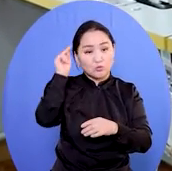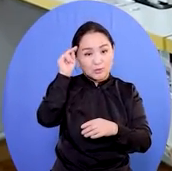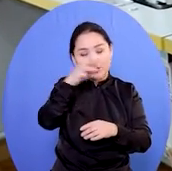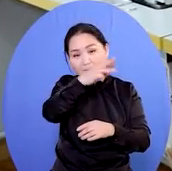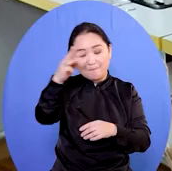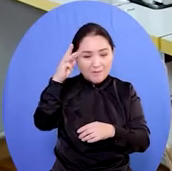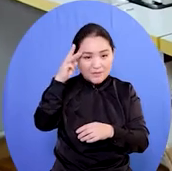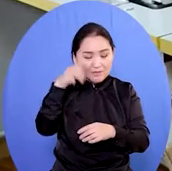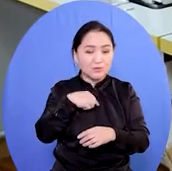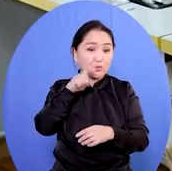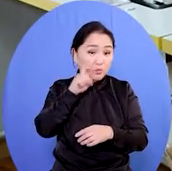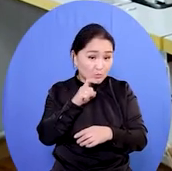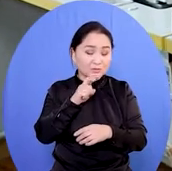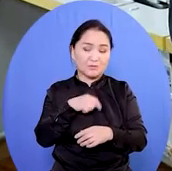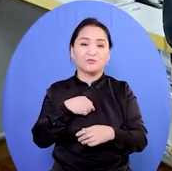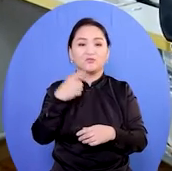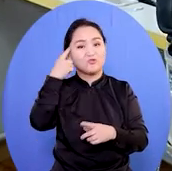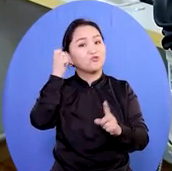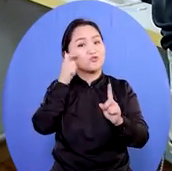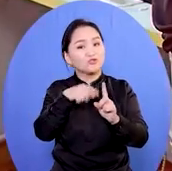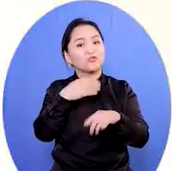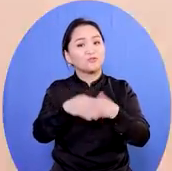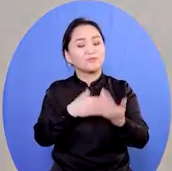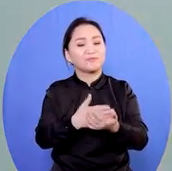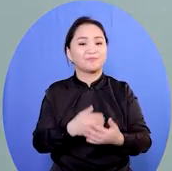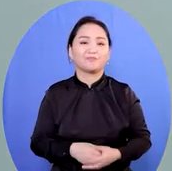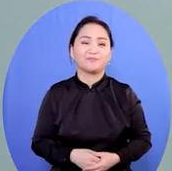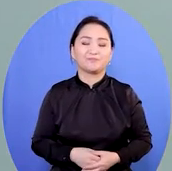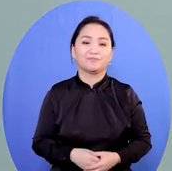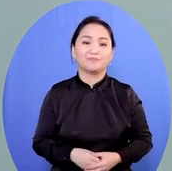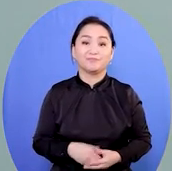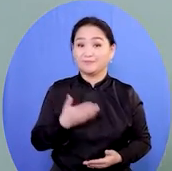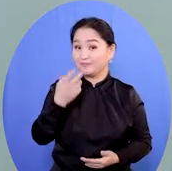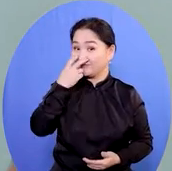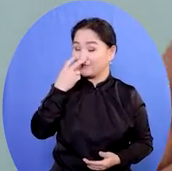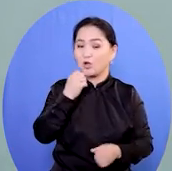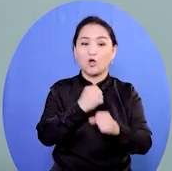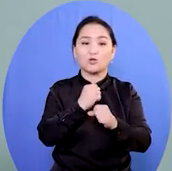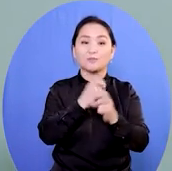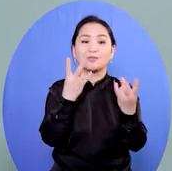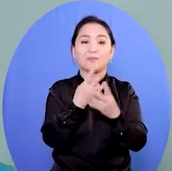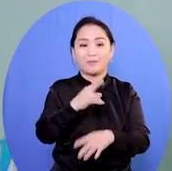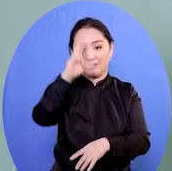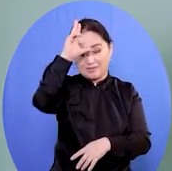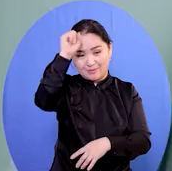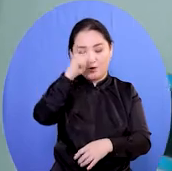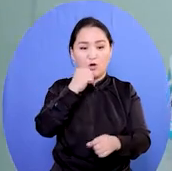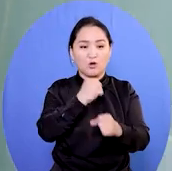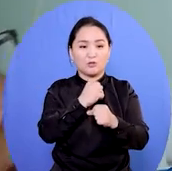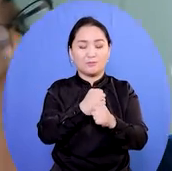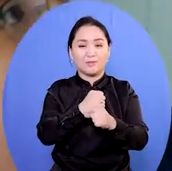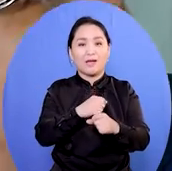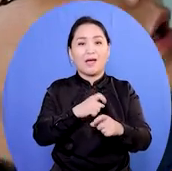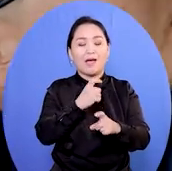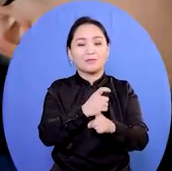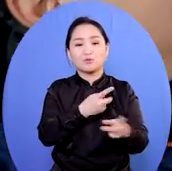сураасаа мэдээсээ гэсэн хүсэлтэйгээр зорилготойгоор явж байна да. За одоо үзэгч та бүхэн энэ чинь сарж байгаа хөдөлмөр нийгэм хамгааллын яам хөдөлмөр халамжийн